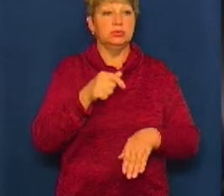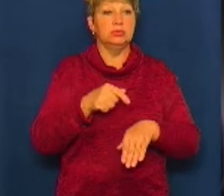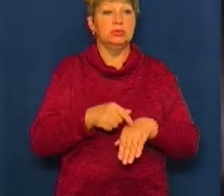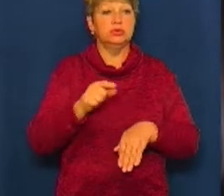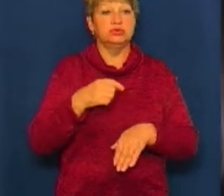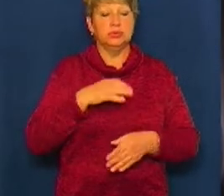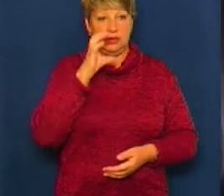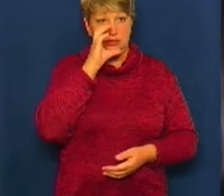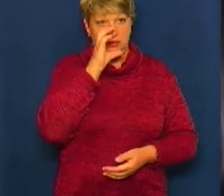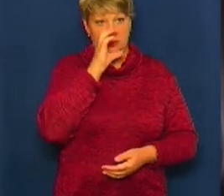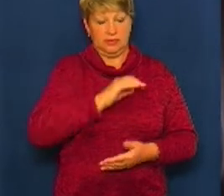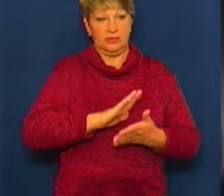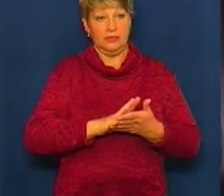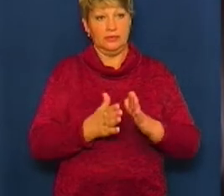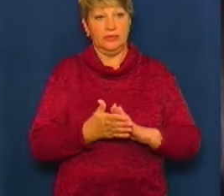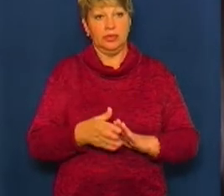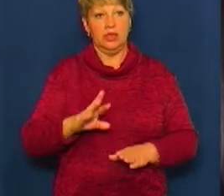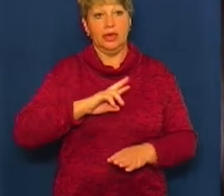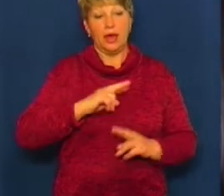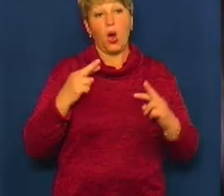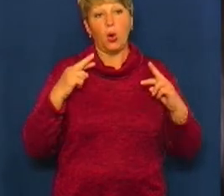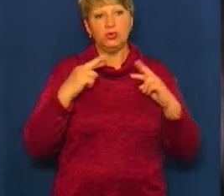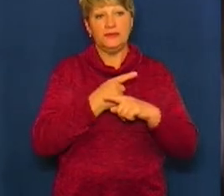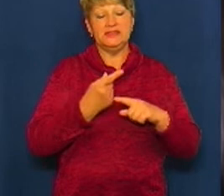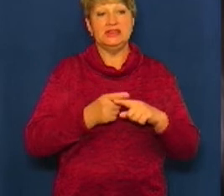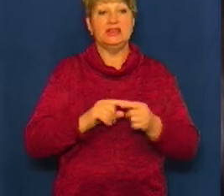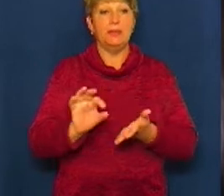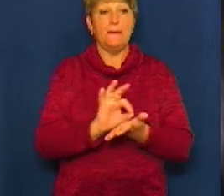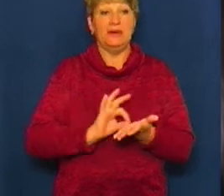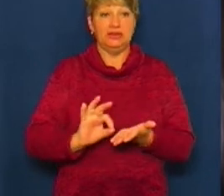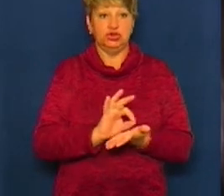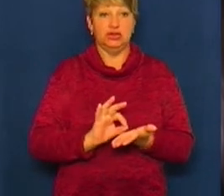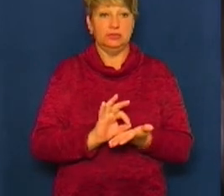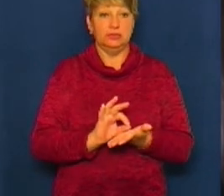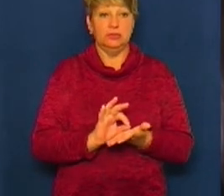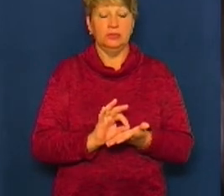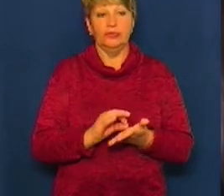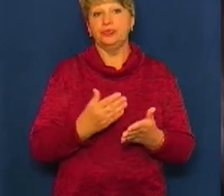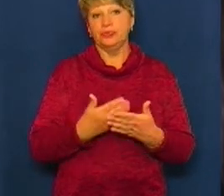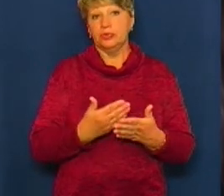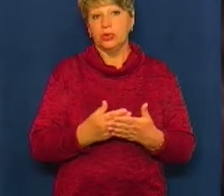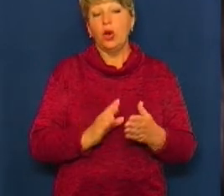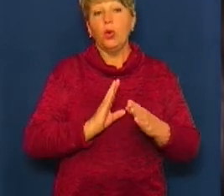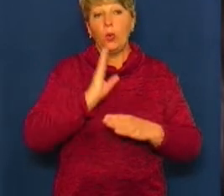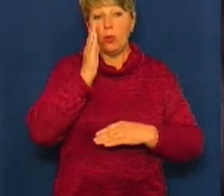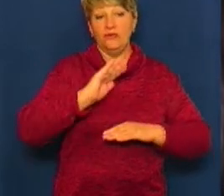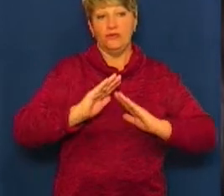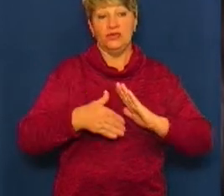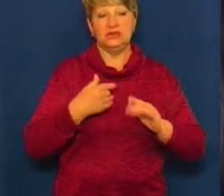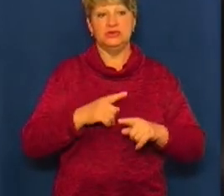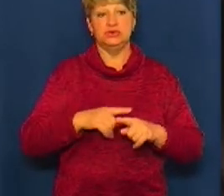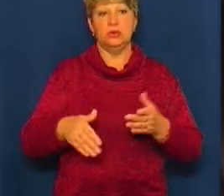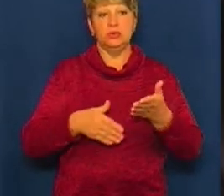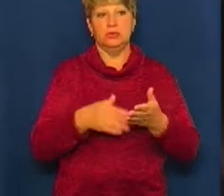зле, ну я отравився цими блінчиками. І буквально зранку визвав швидку і мене забрали